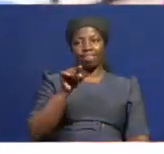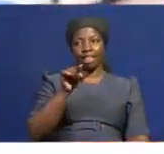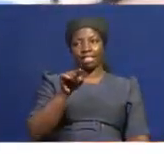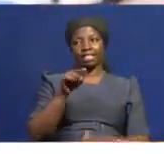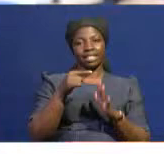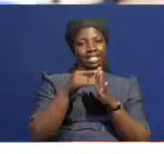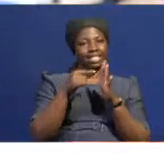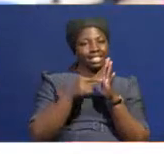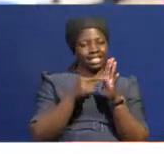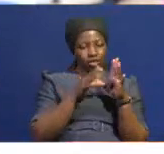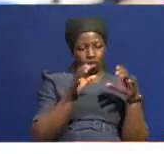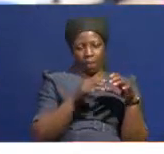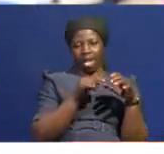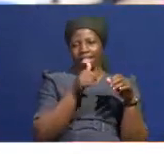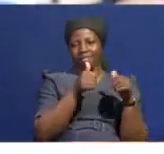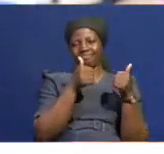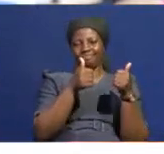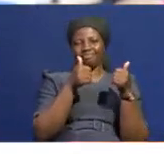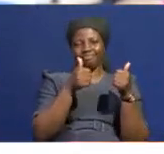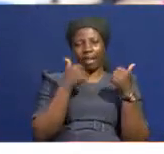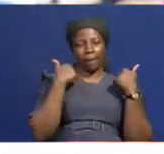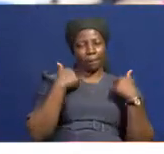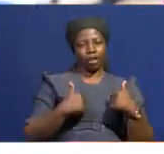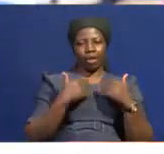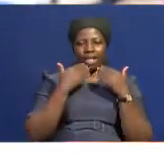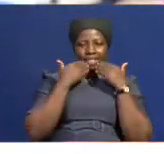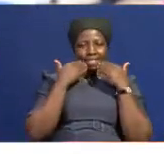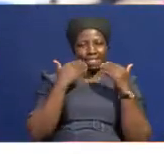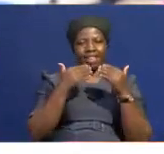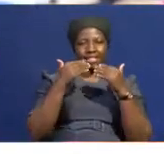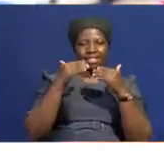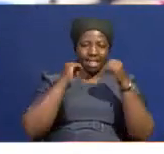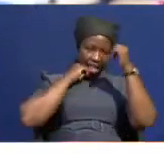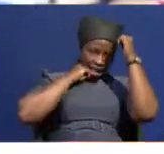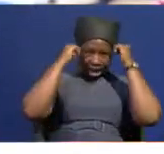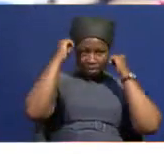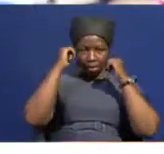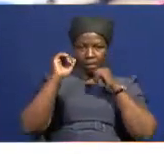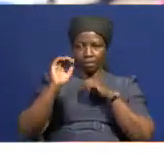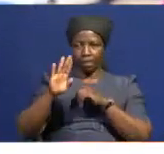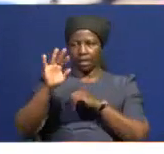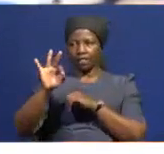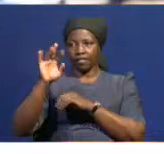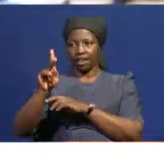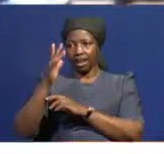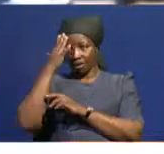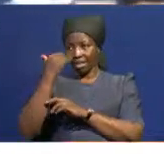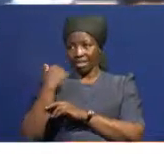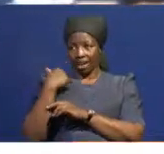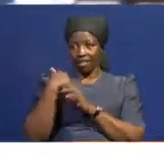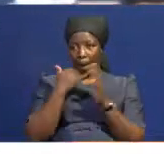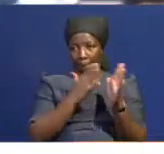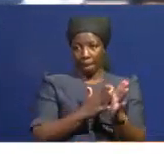Iligi kusalamu kupoa. Nashukuru pia na shukuru jeshi na BFK kwa kuorganize at least na